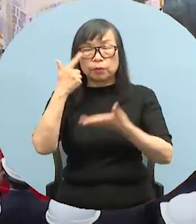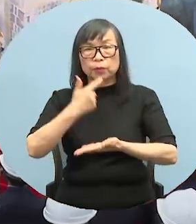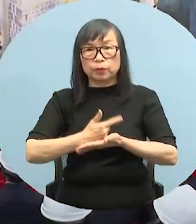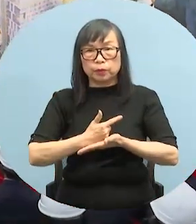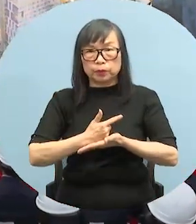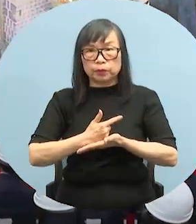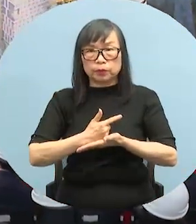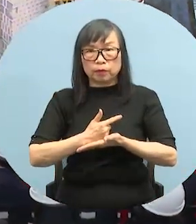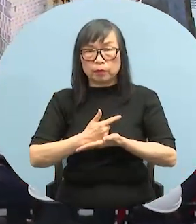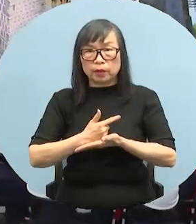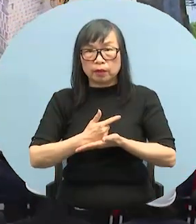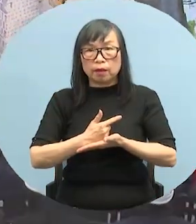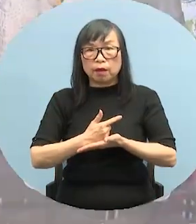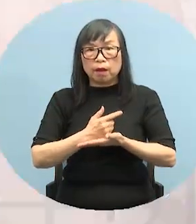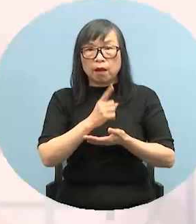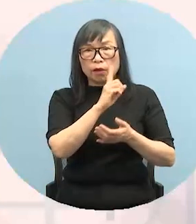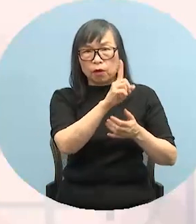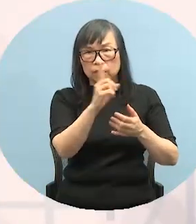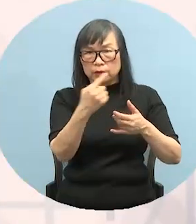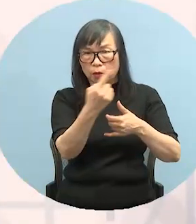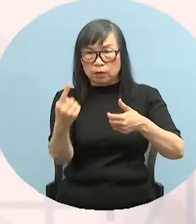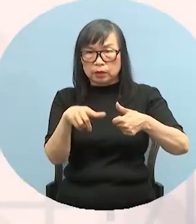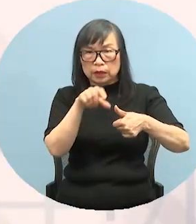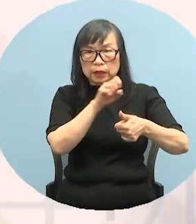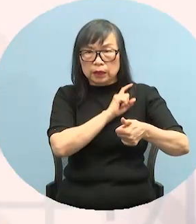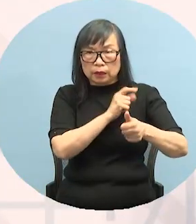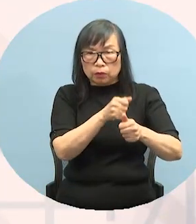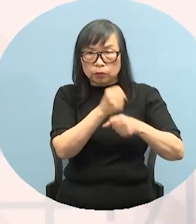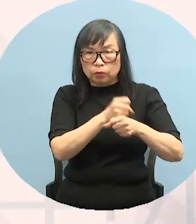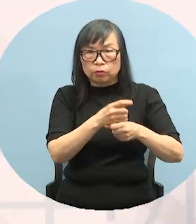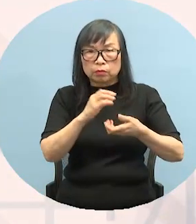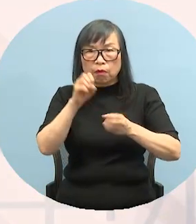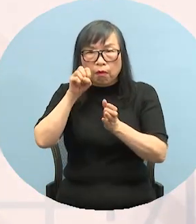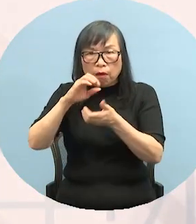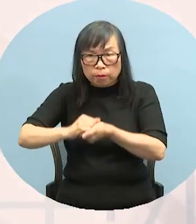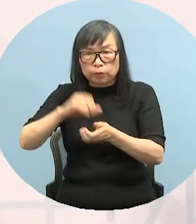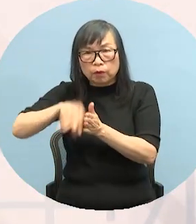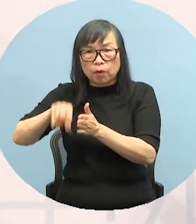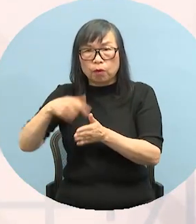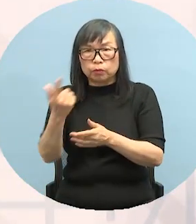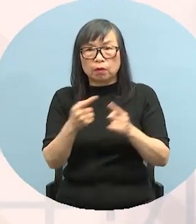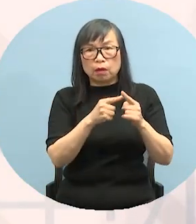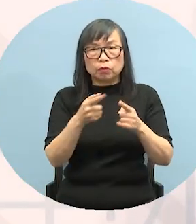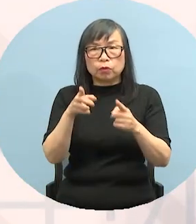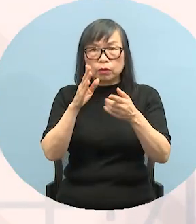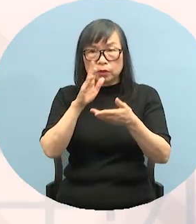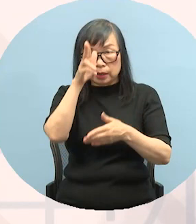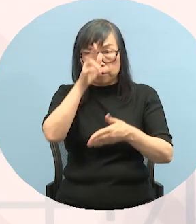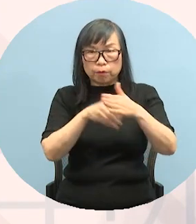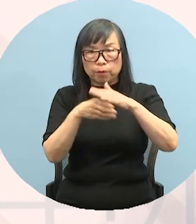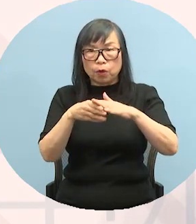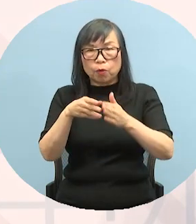为重要，各自为政，欠缺合作，亦都是不少人对于政府部门的诟